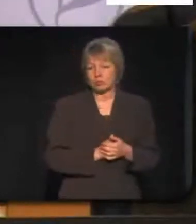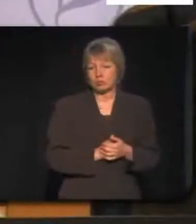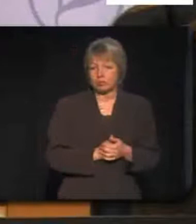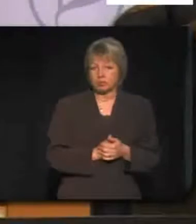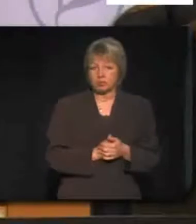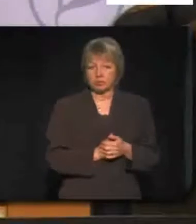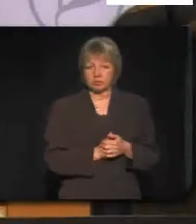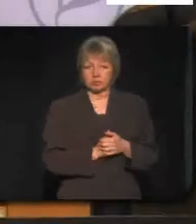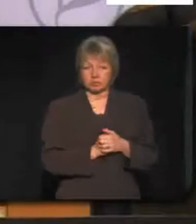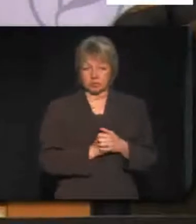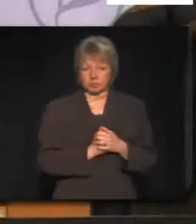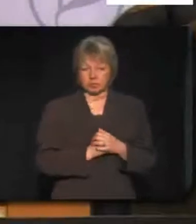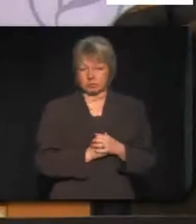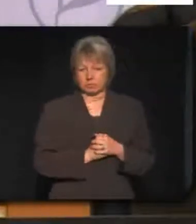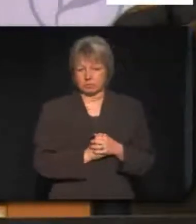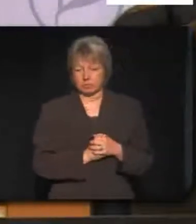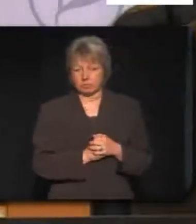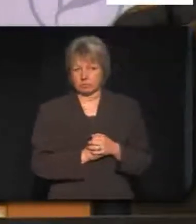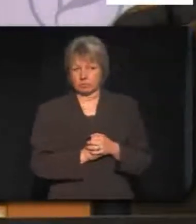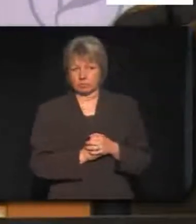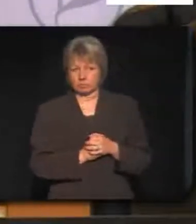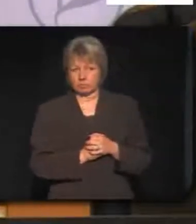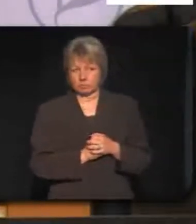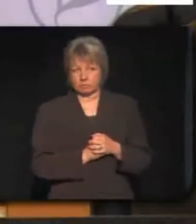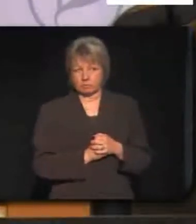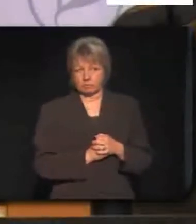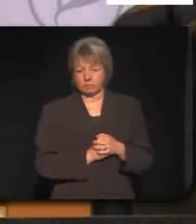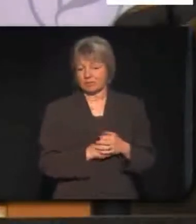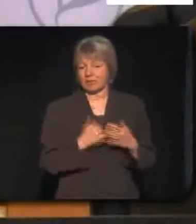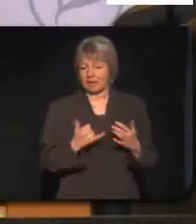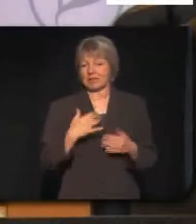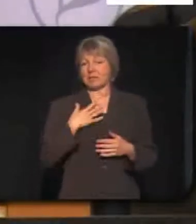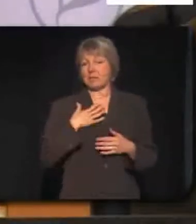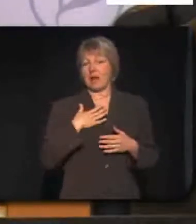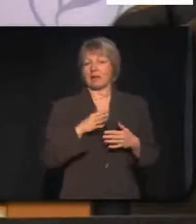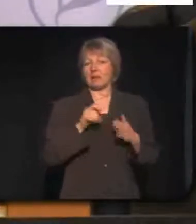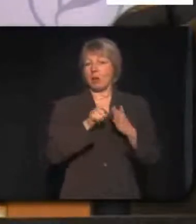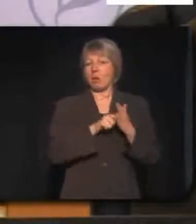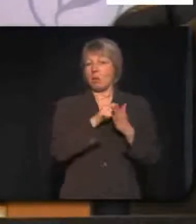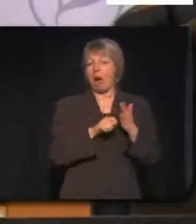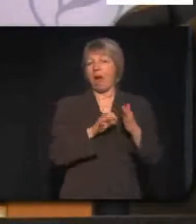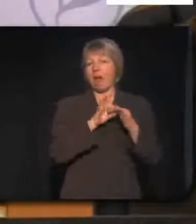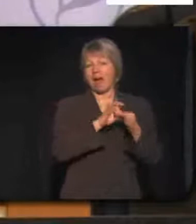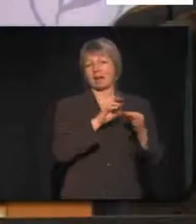so und wenn ich jetzt nicht das Mikro an mein Wahlleiter abgibt dann schmeißt er mich von der Bühne